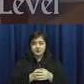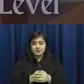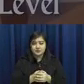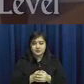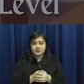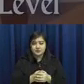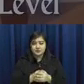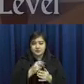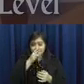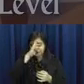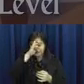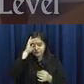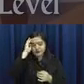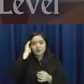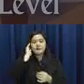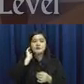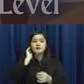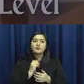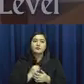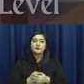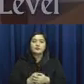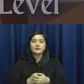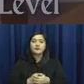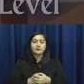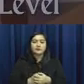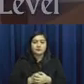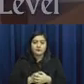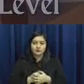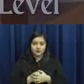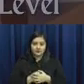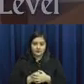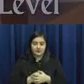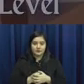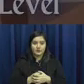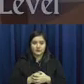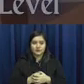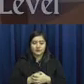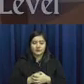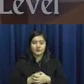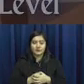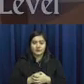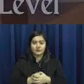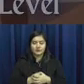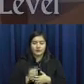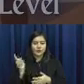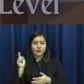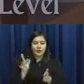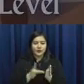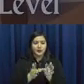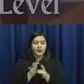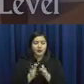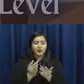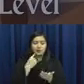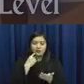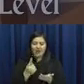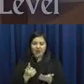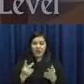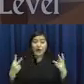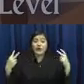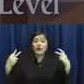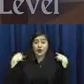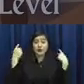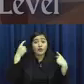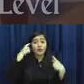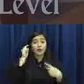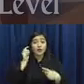He giveth His beloved sleep. You see? Pero tinan niyo po mga kapatid, sabi ng Biblia, it is vain for you to rise up